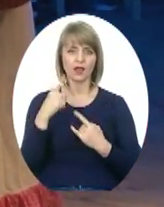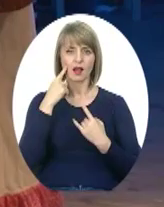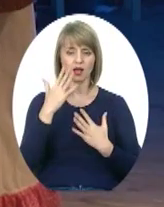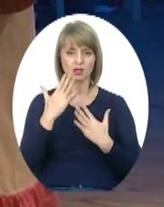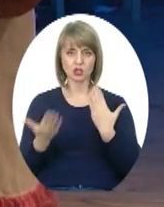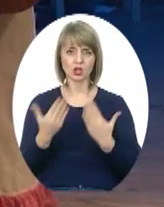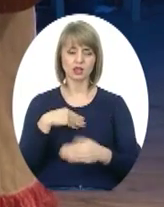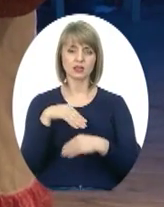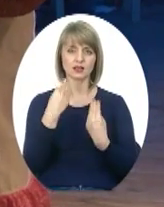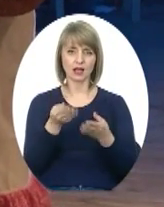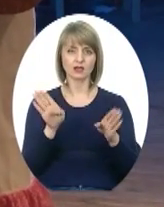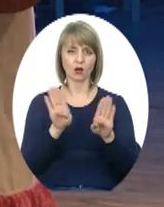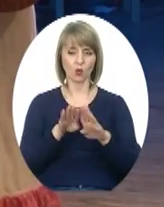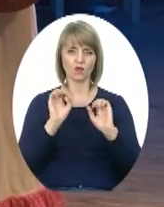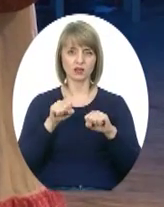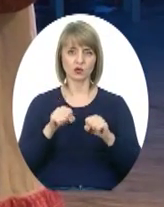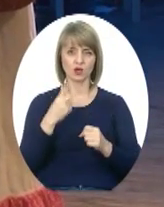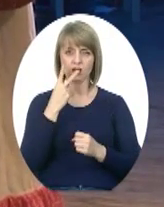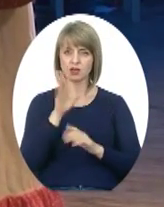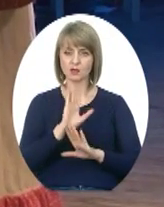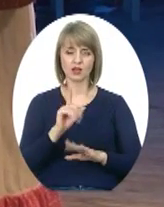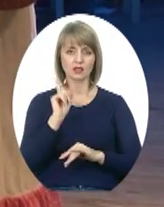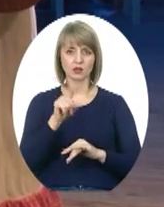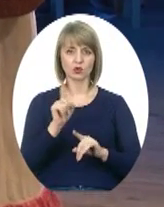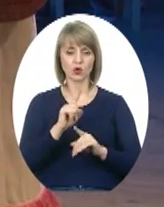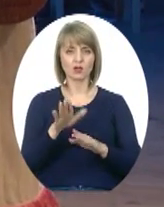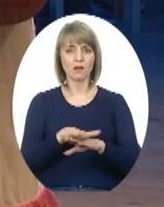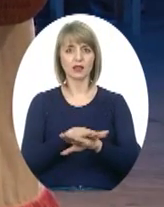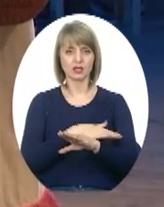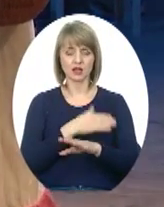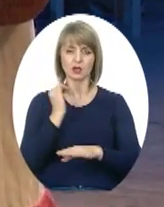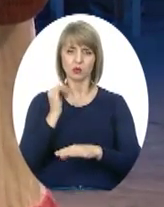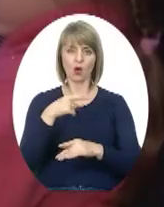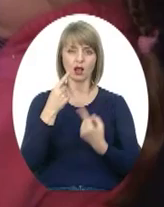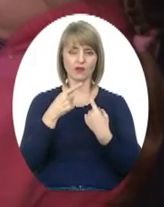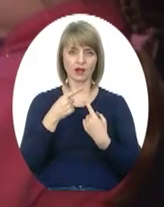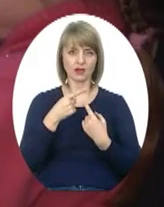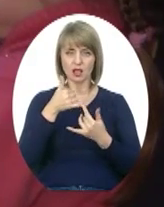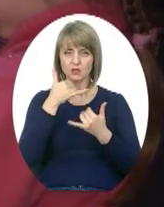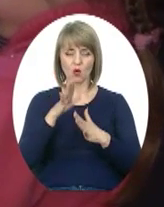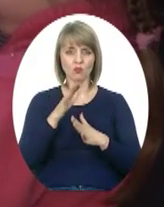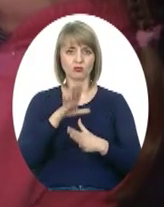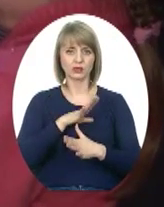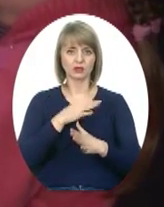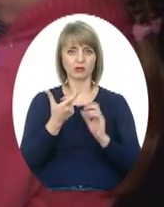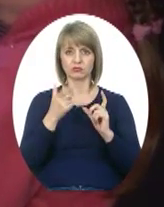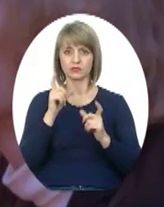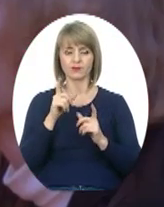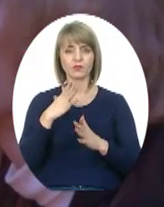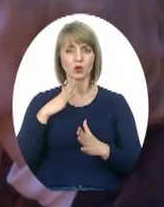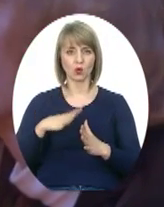и актерами. Конечно, если дать им такую возможность. Несмотря на то, что они медлительны, плохо говорят, не способны